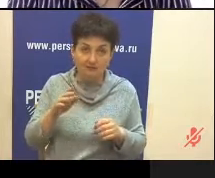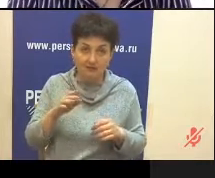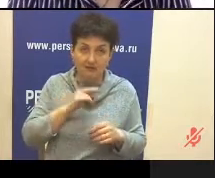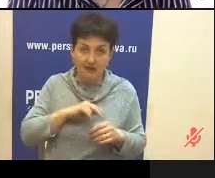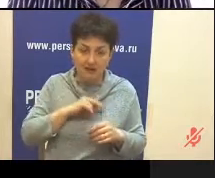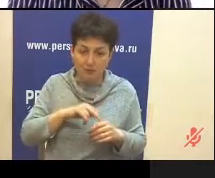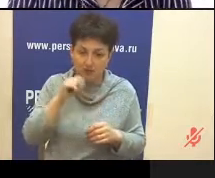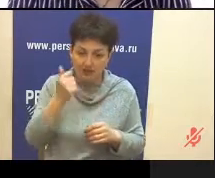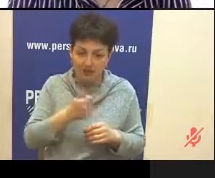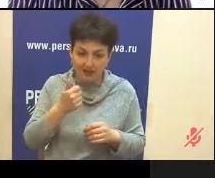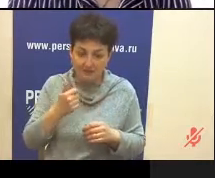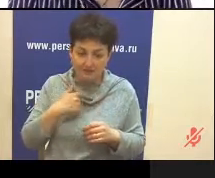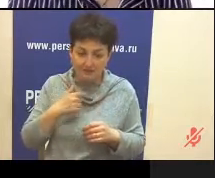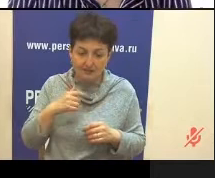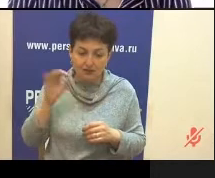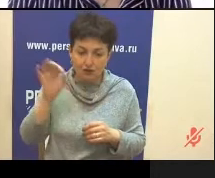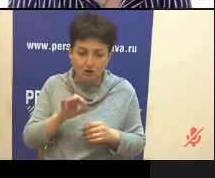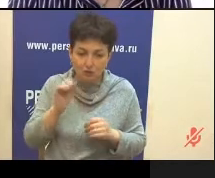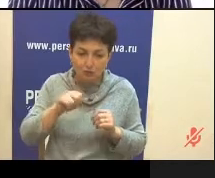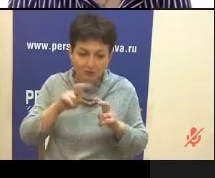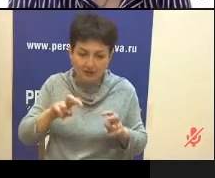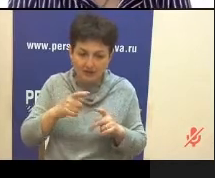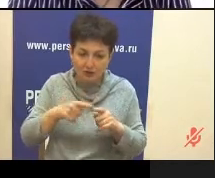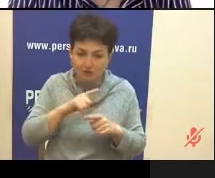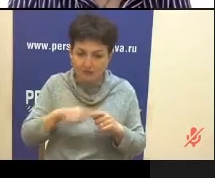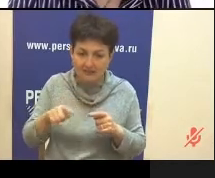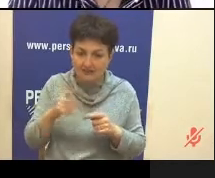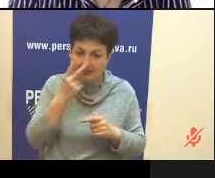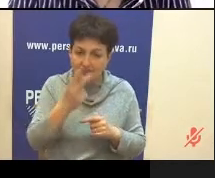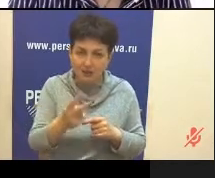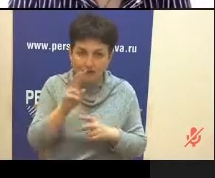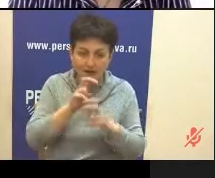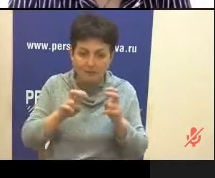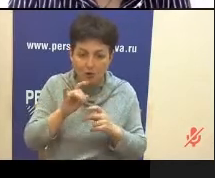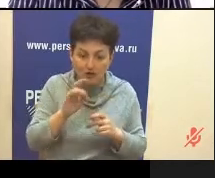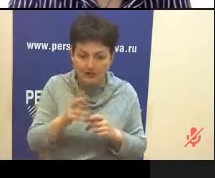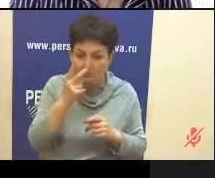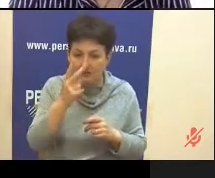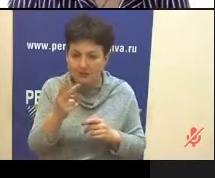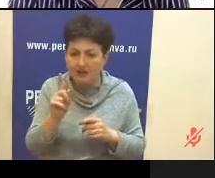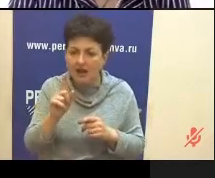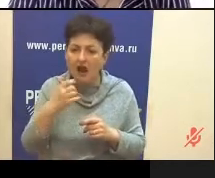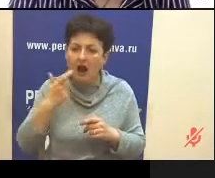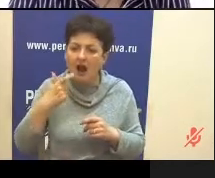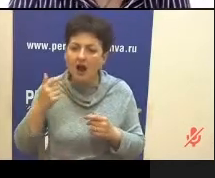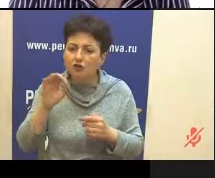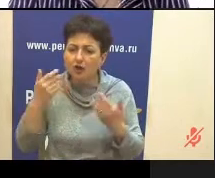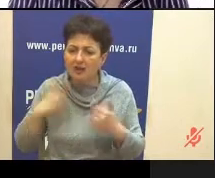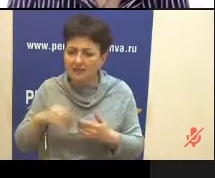наработать годами, и то, что мы зачастую можем проверить очень быстро, заглянув в поисковики, посмотрев, что о нас пишут